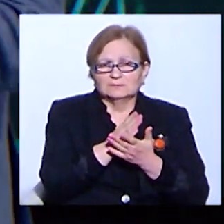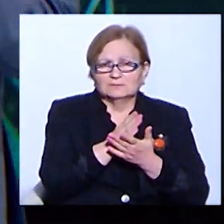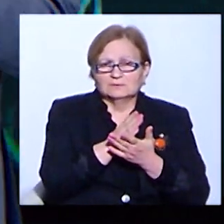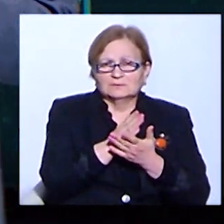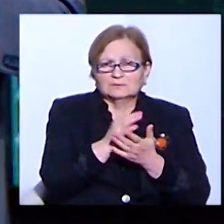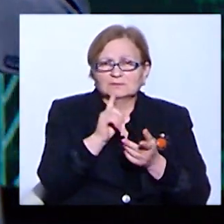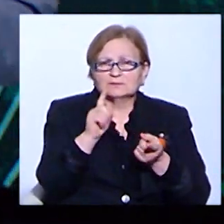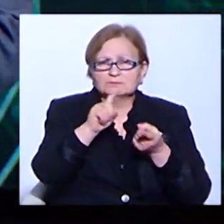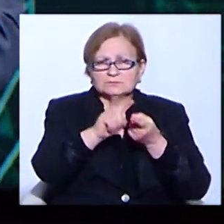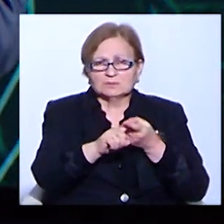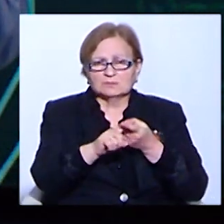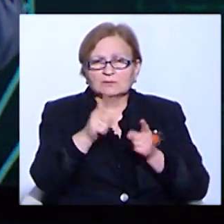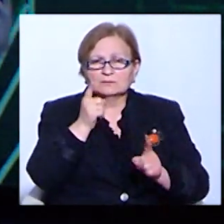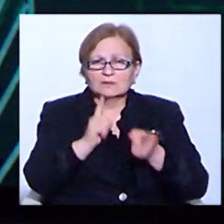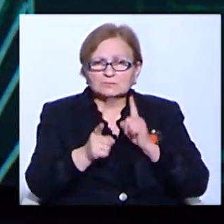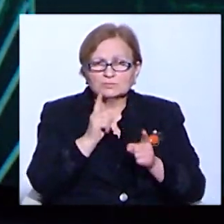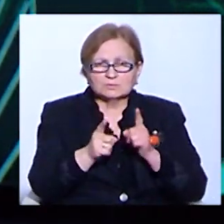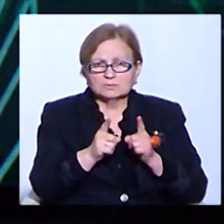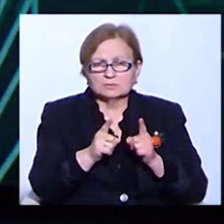რაც შეიძლება ნატურალური და